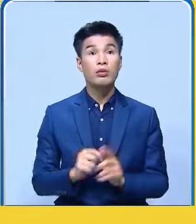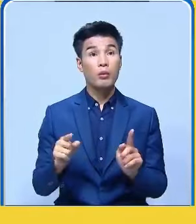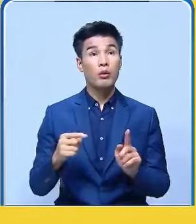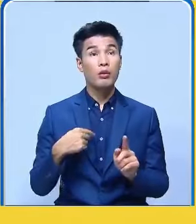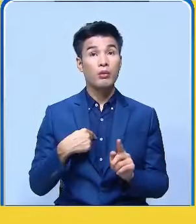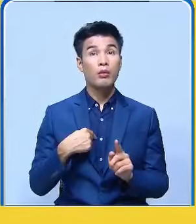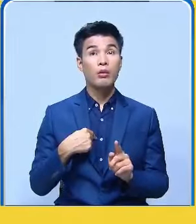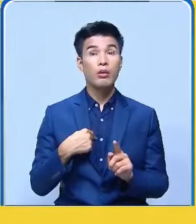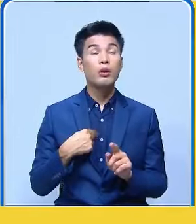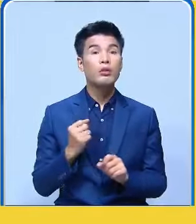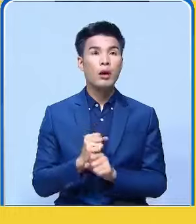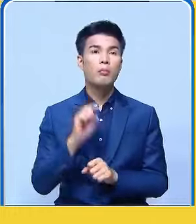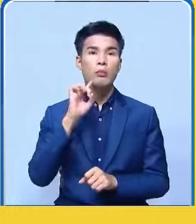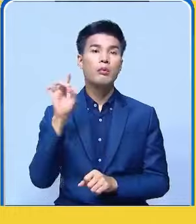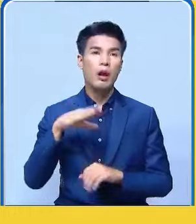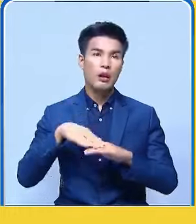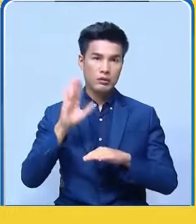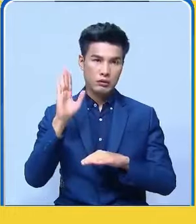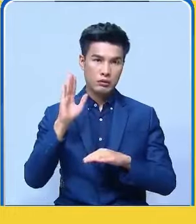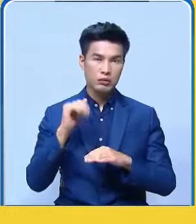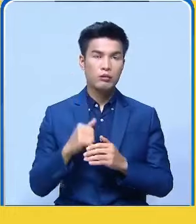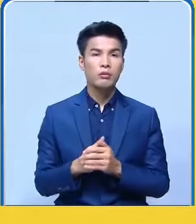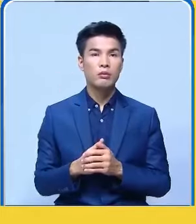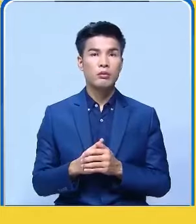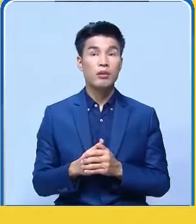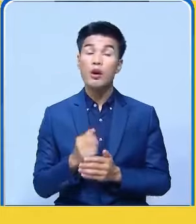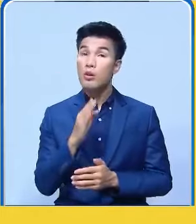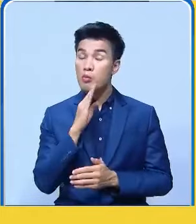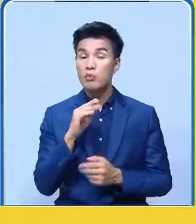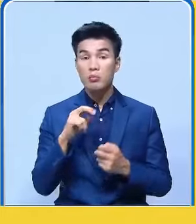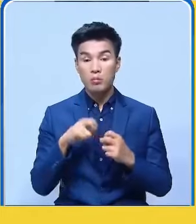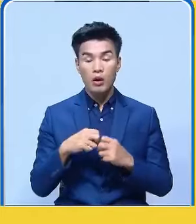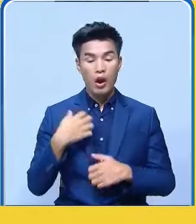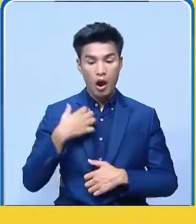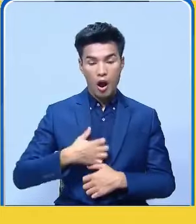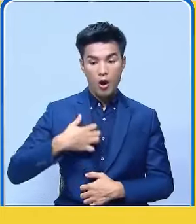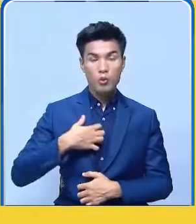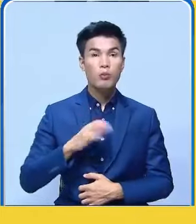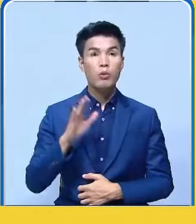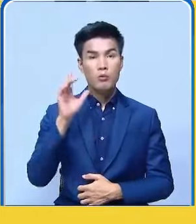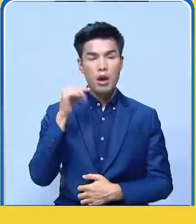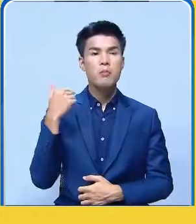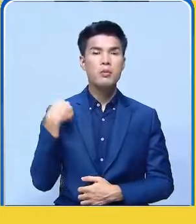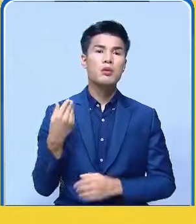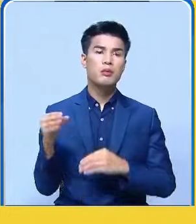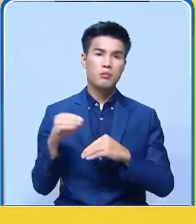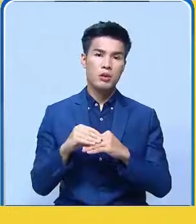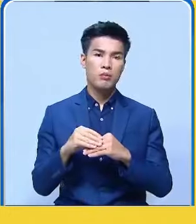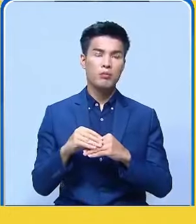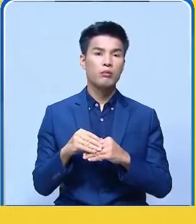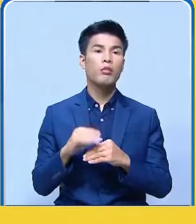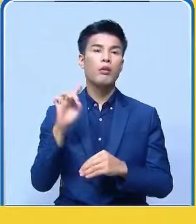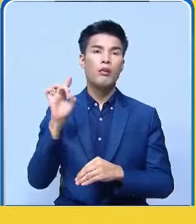นเรื่องของการทำเกินกว่าเหตุหรือเปล่าแล้วก็คือพอมีเรื่องของอารมณ์ความรู้สึกหัวอกของคนเป็นแม่เข้าไปด้วยเนี่ยมันเลยยิ่งไปกัน